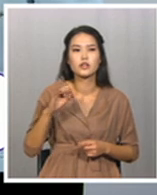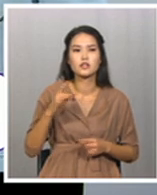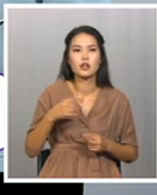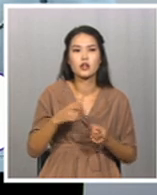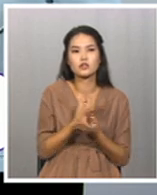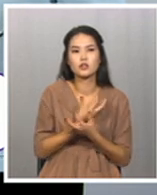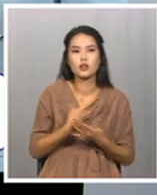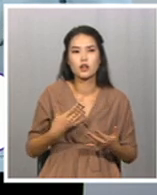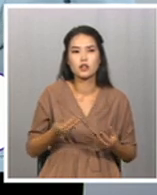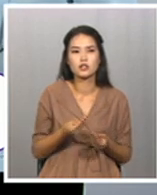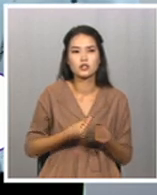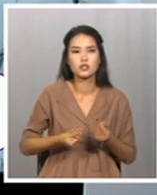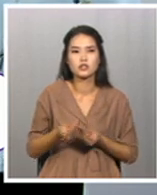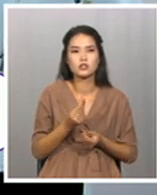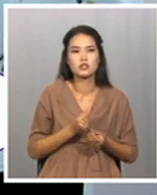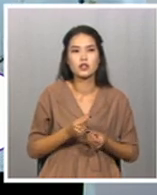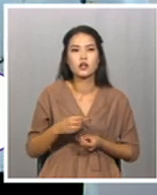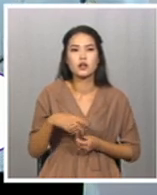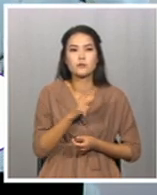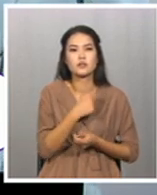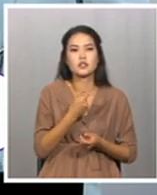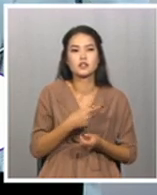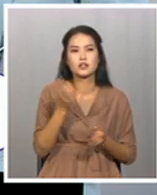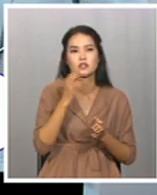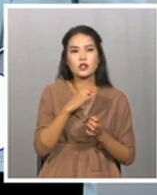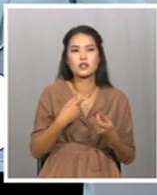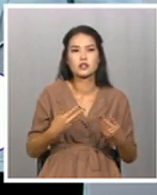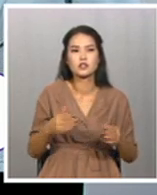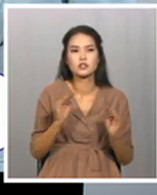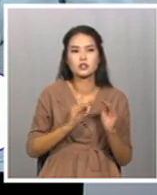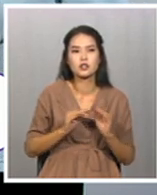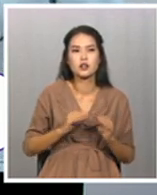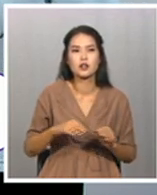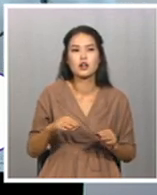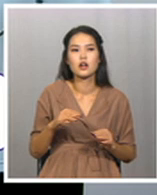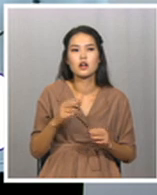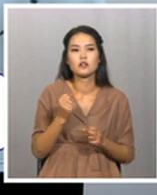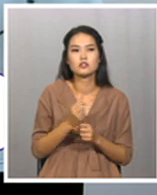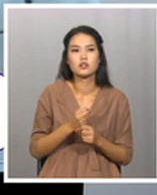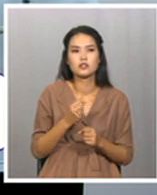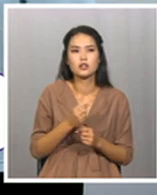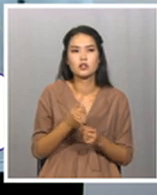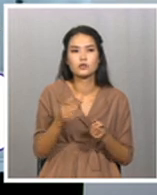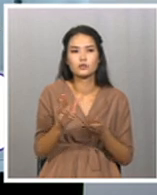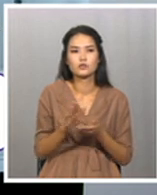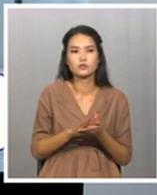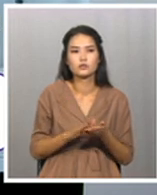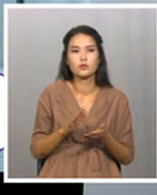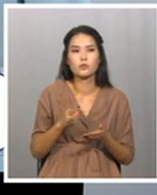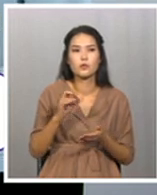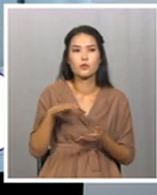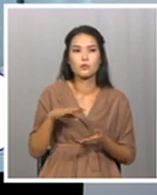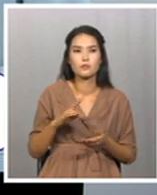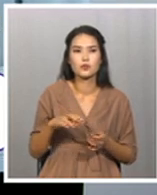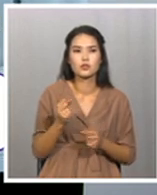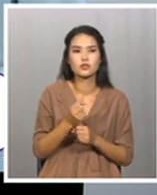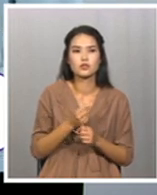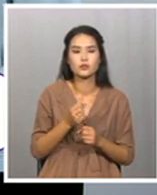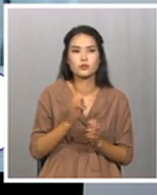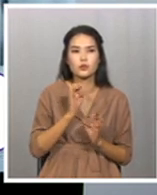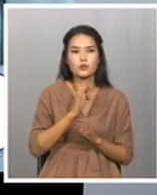әртүрлі ерітінділері медицинада дәрі ретінде, жарақаттарды жууда және компресс жасауда